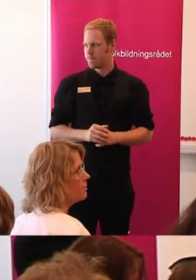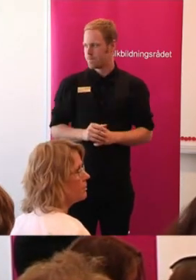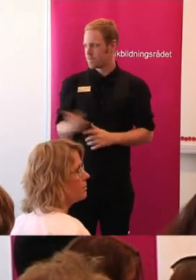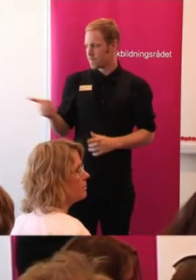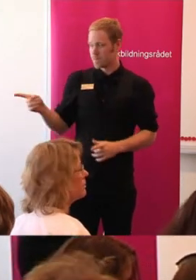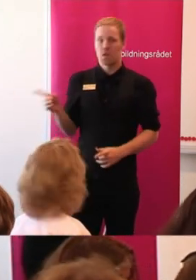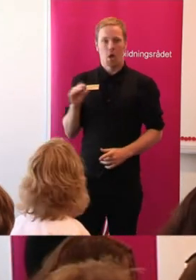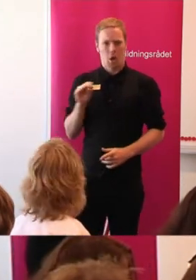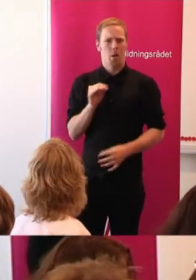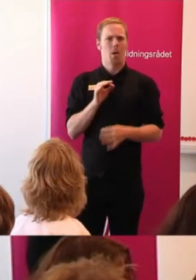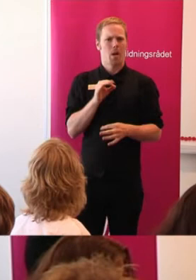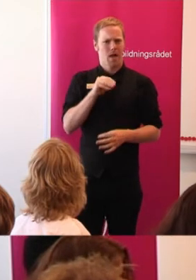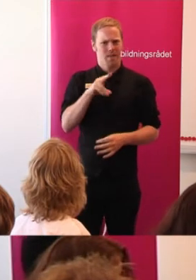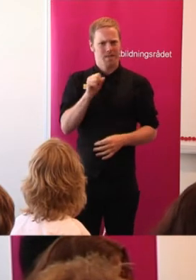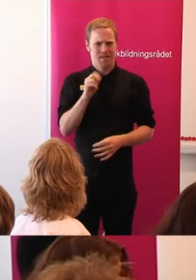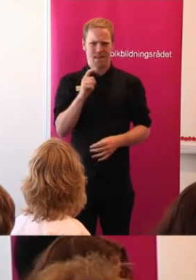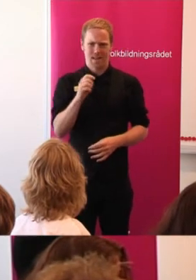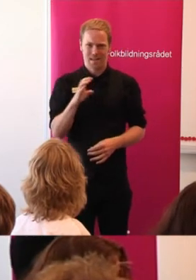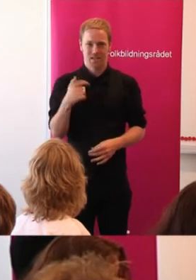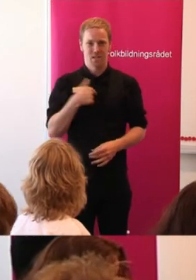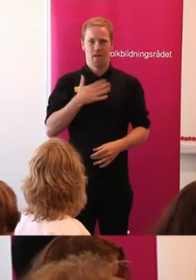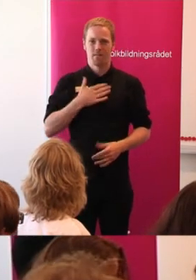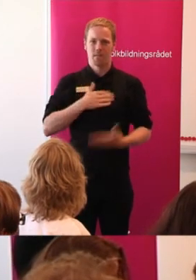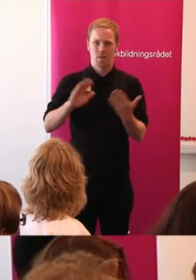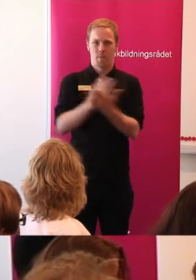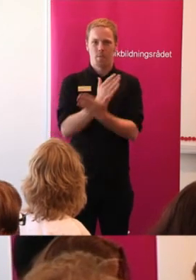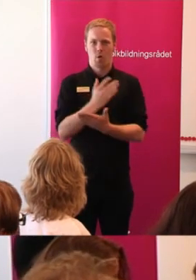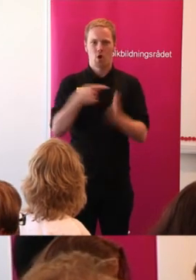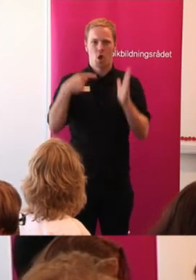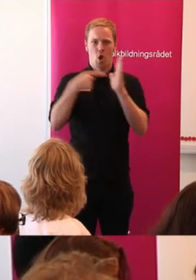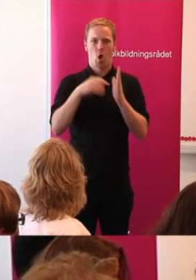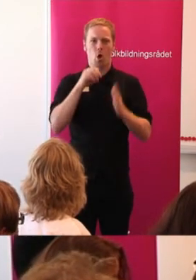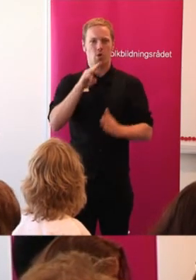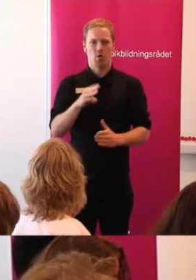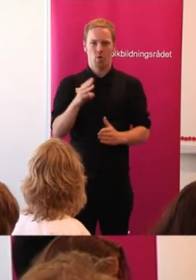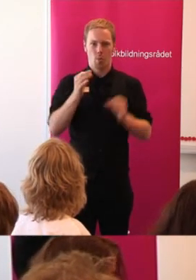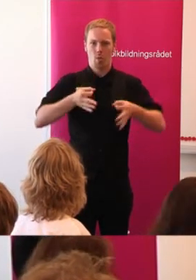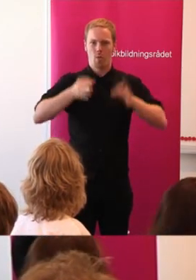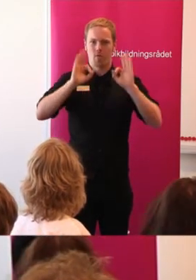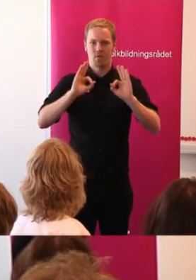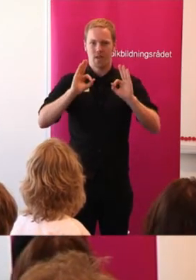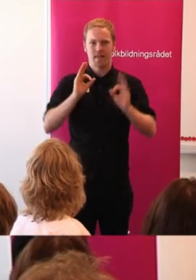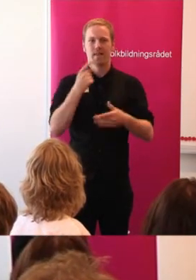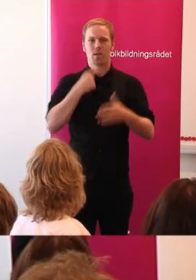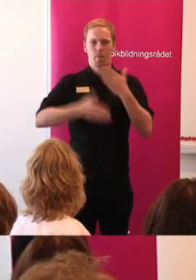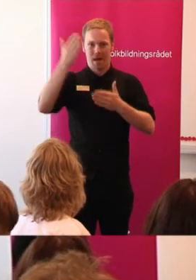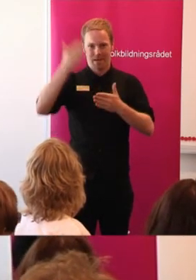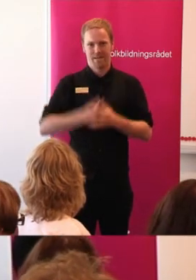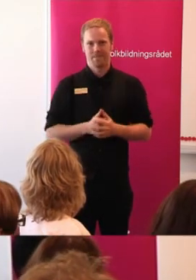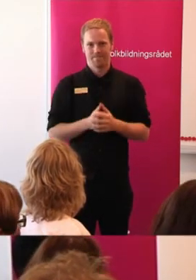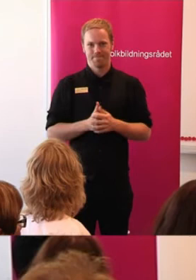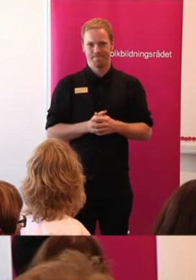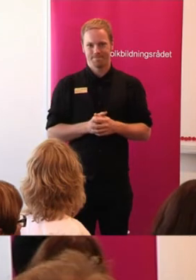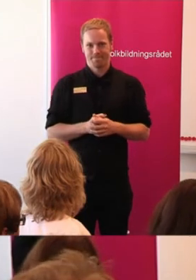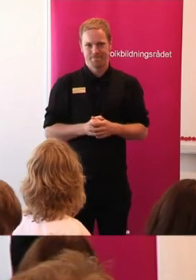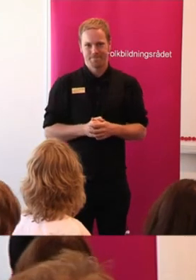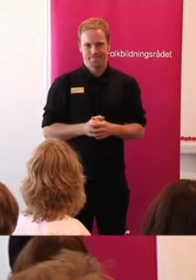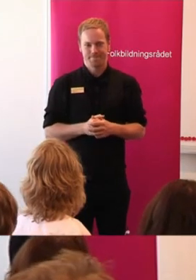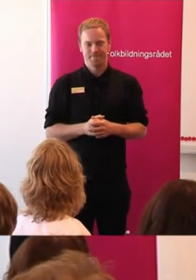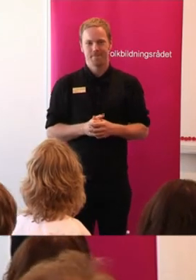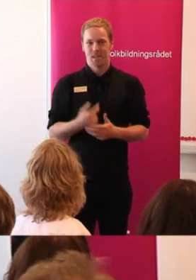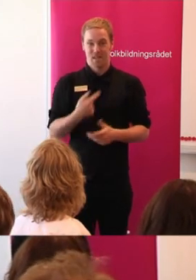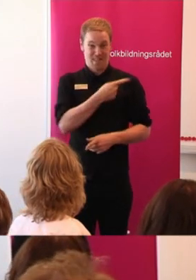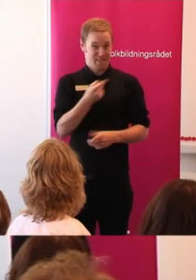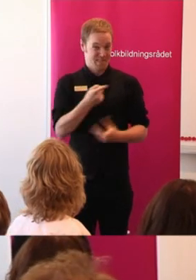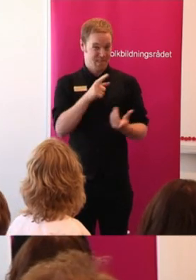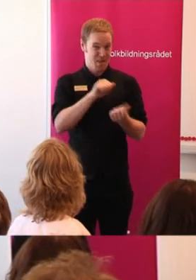väldigt kort. Jag har ett önskemål. Ta bort lagen om offentlig upphandling så kan jag köpa precis vad jag vill utifrån kvalitet. Ja. Och det är faktiskt ni politiker som har tagit det beslutet i riksdagen